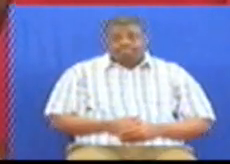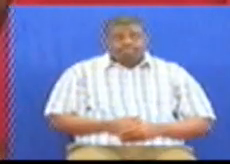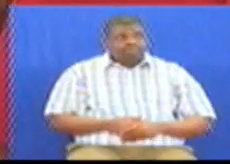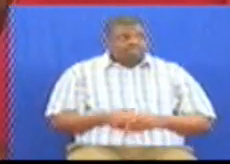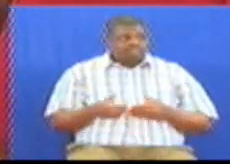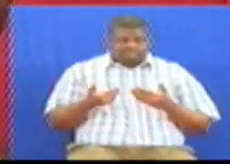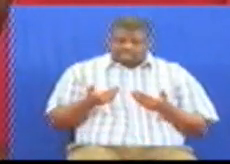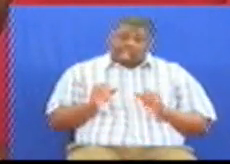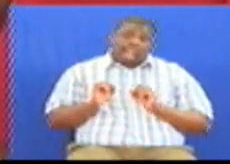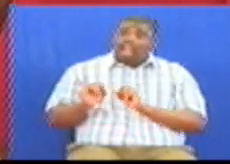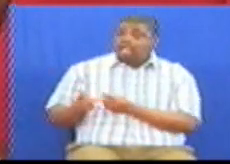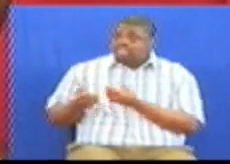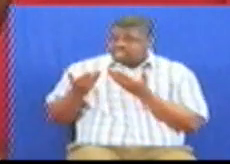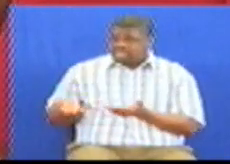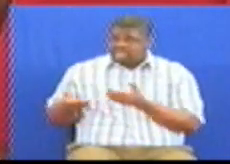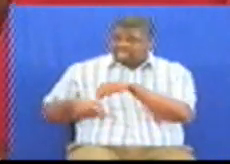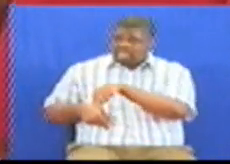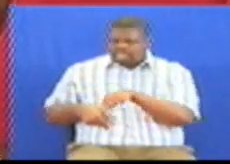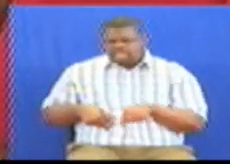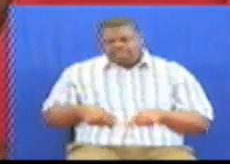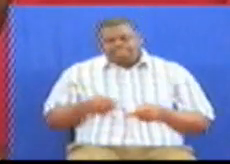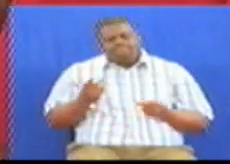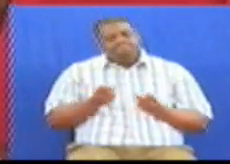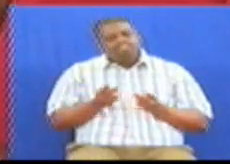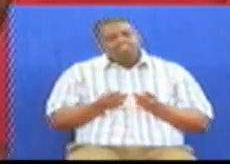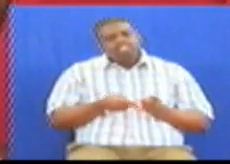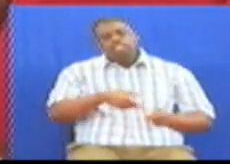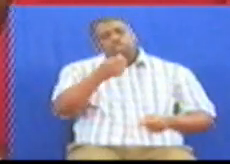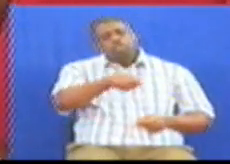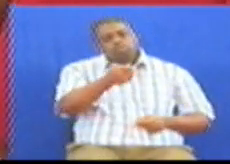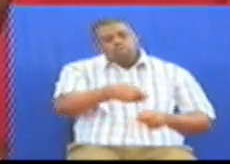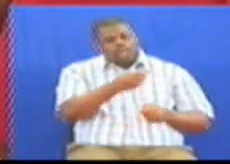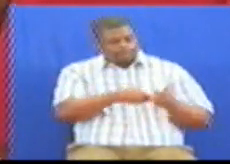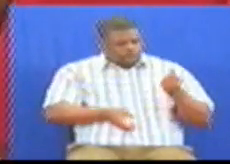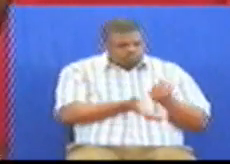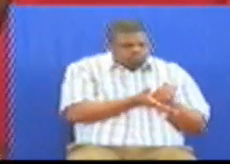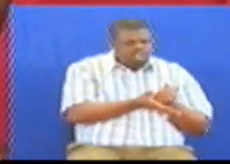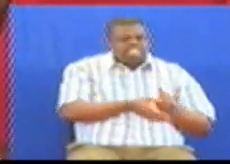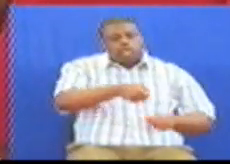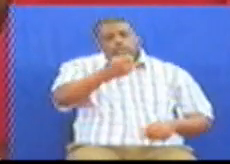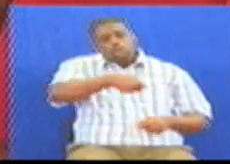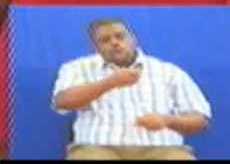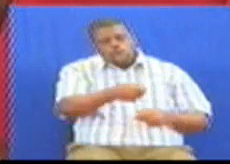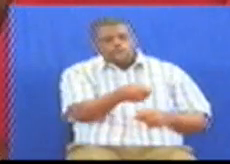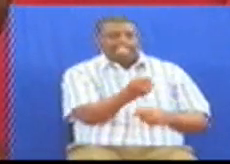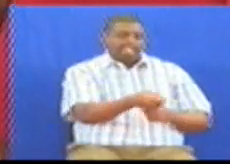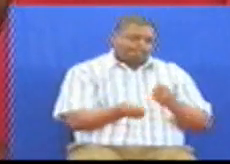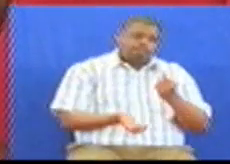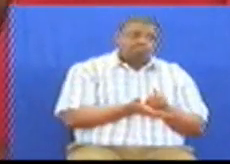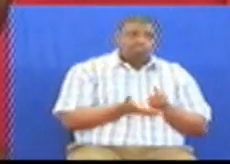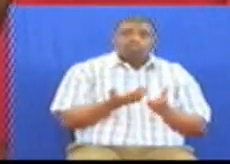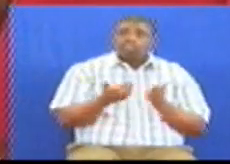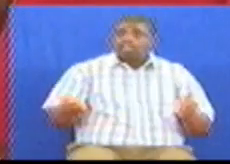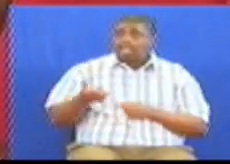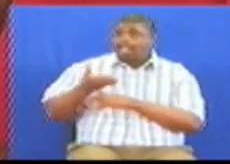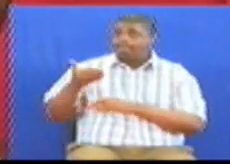Lakini sitoshe, wanamsifu Mheshimiwa Rais Dr. John Pombe Joseph Magufuli kwa sababu